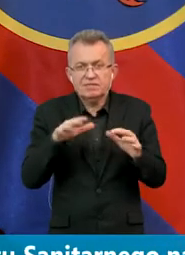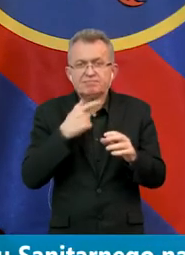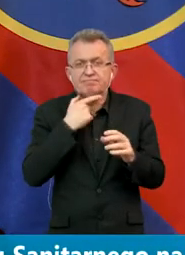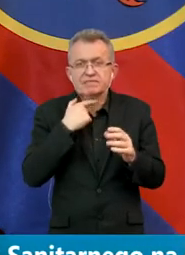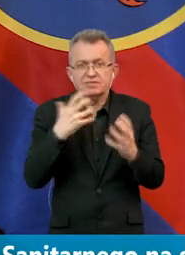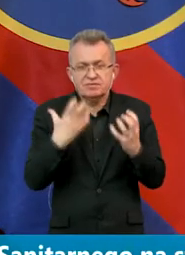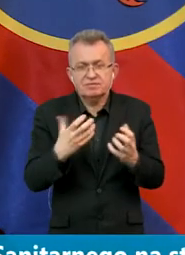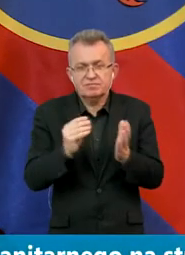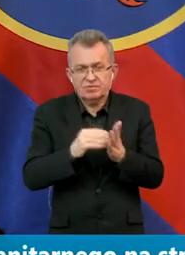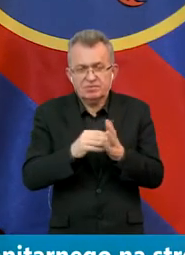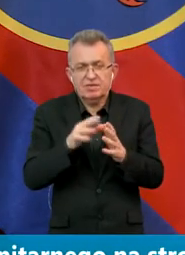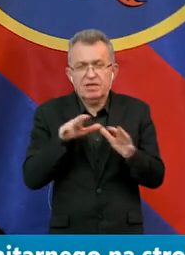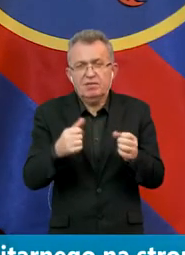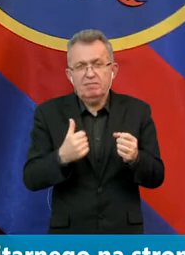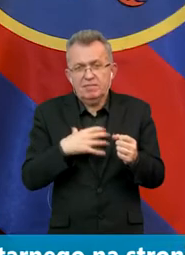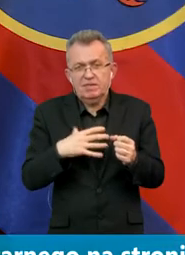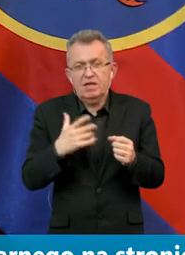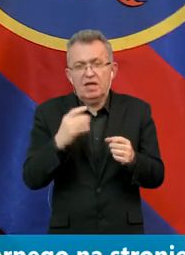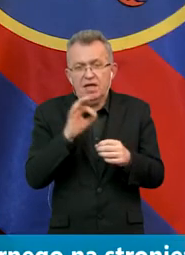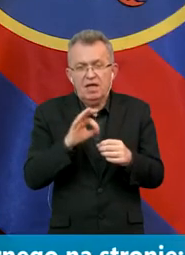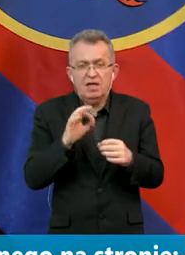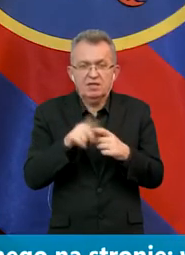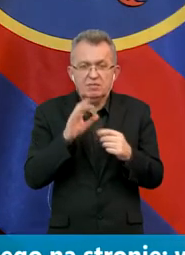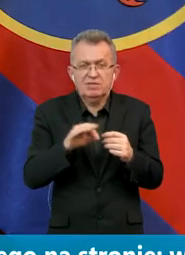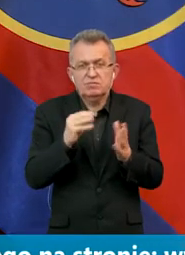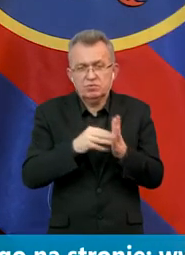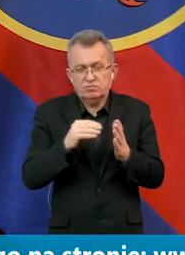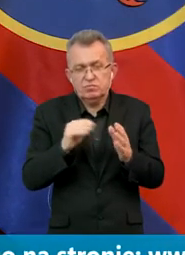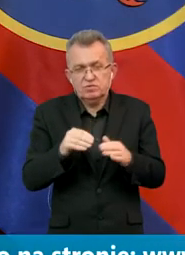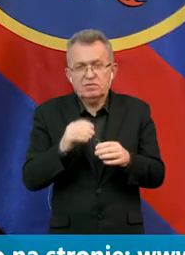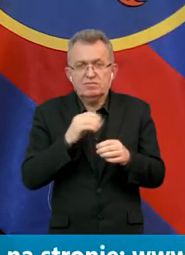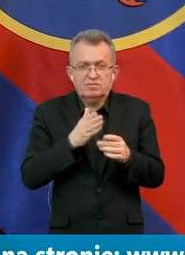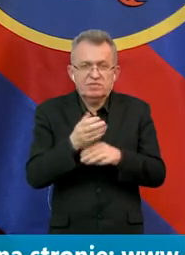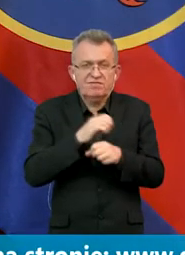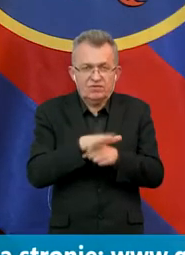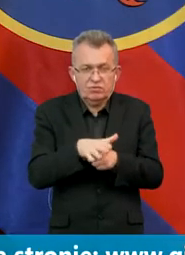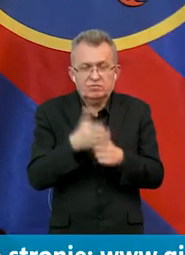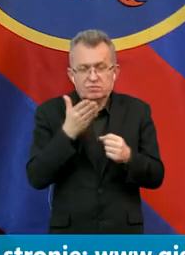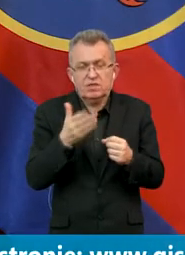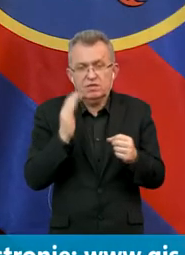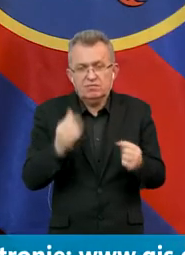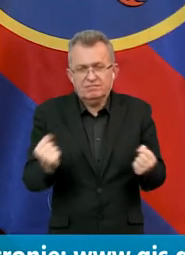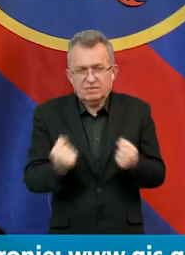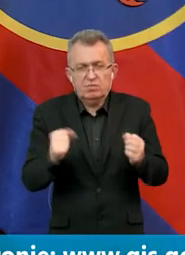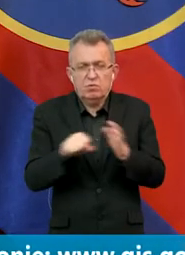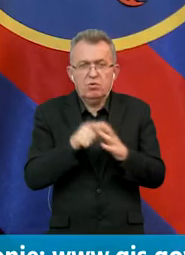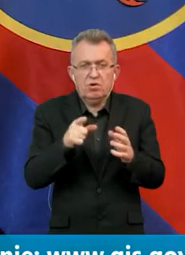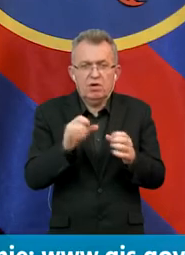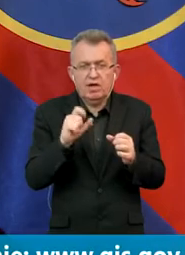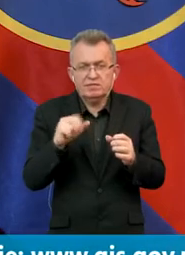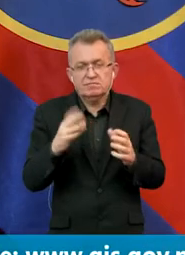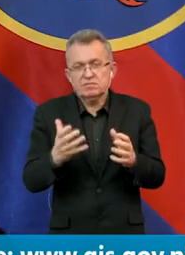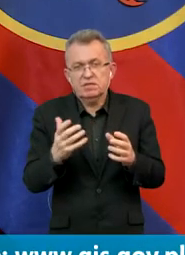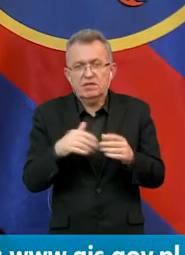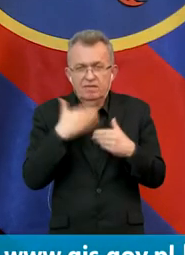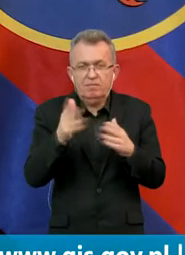spragnieni, aby coś się działo w mieście. Tylko jeśli będzie to możliwe ze względów epidemicznych, wówczas ruszamy do akcji i będziemy na pewno